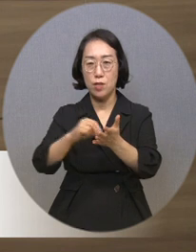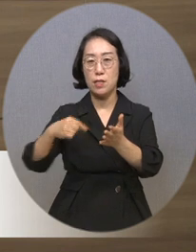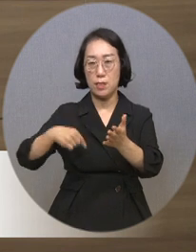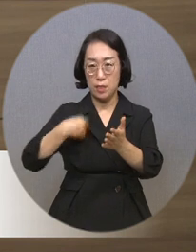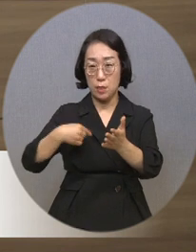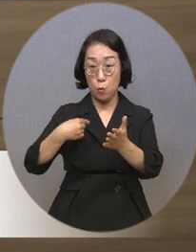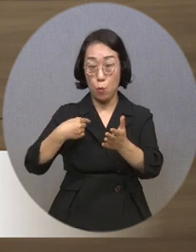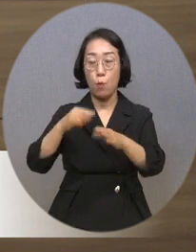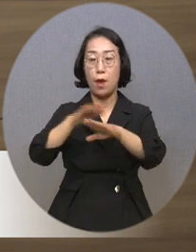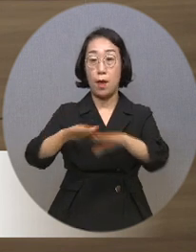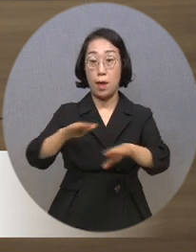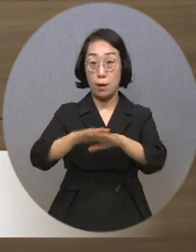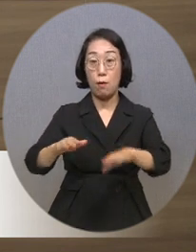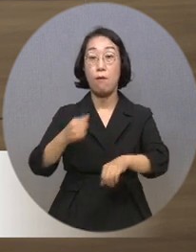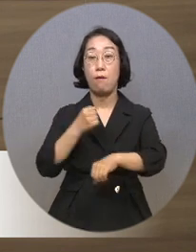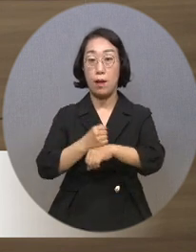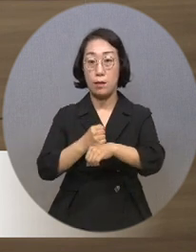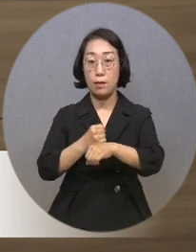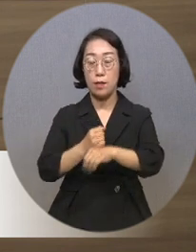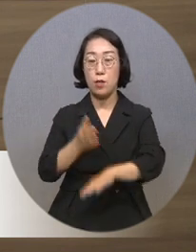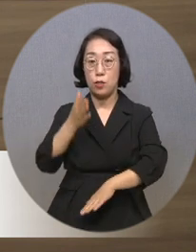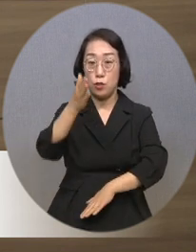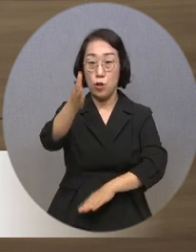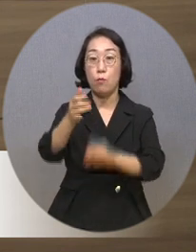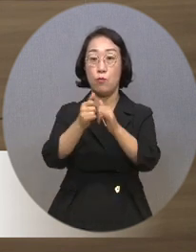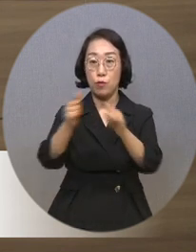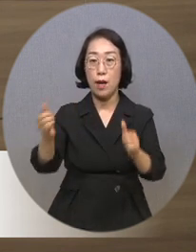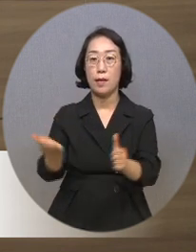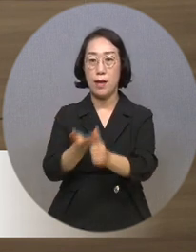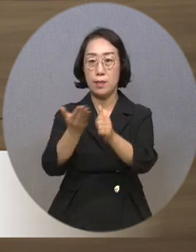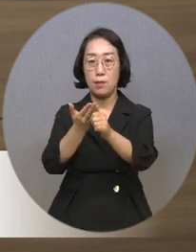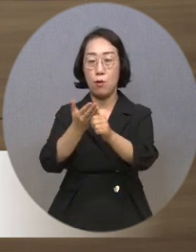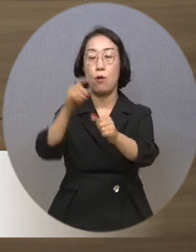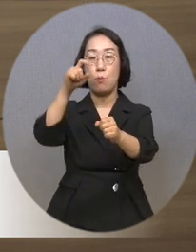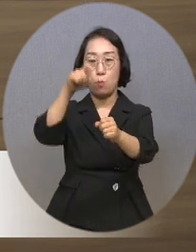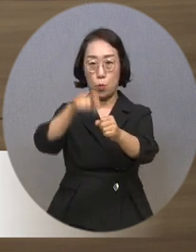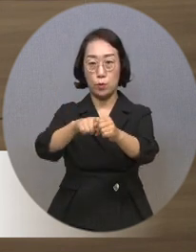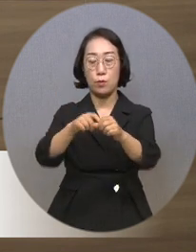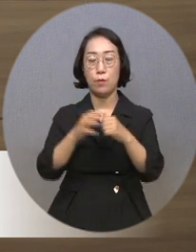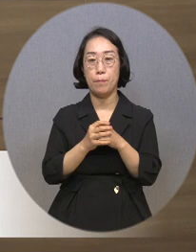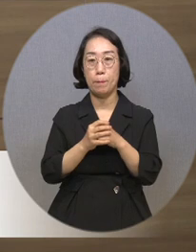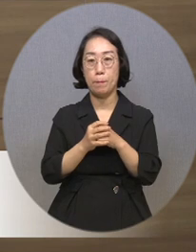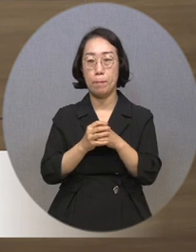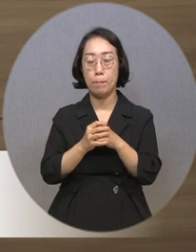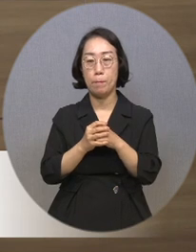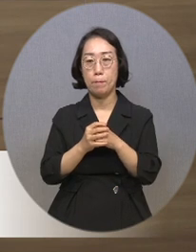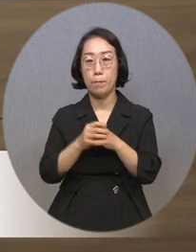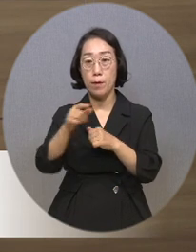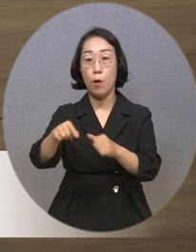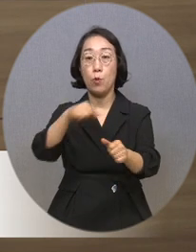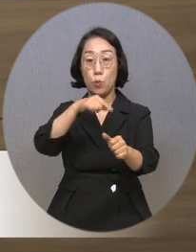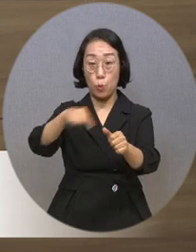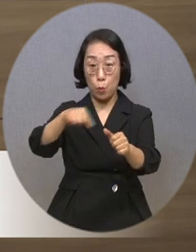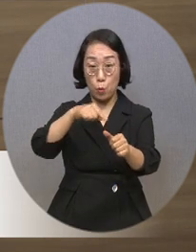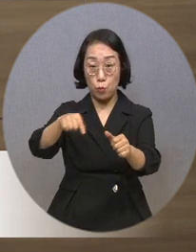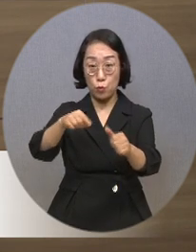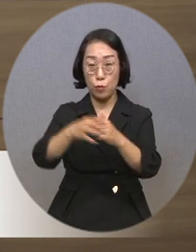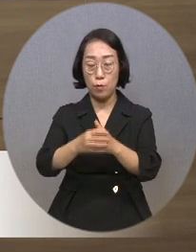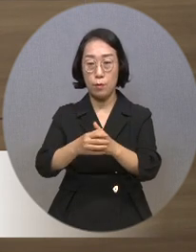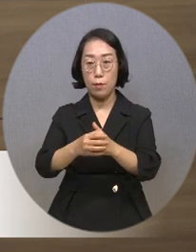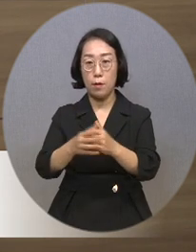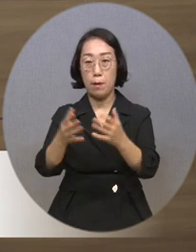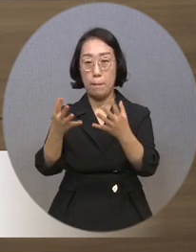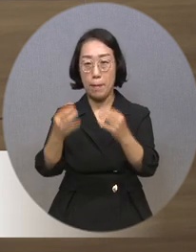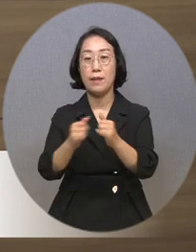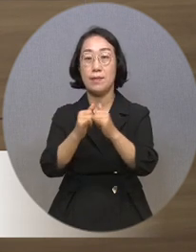해결하는 그런 전문가 양성하는 교육이 되겠습니다. 이번 교육을 통해서 많은